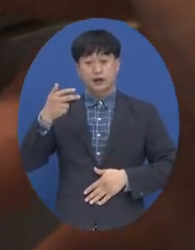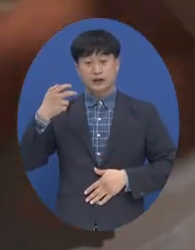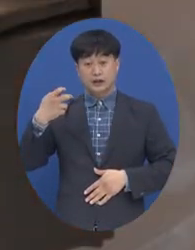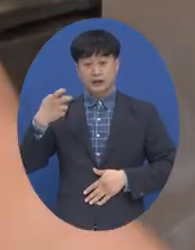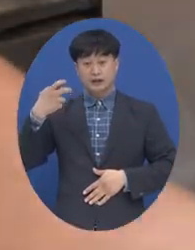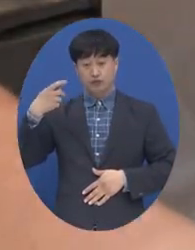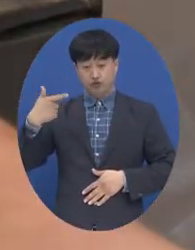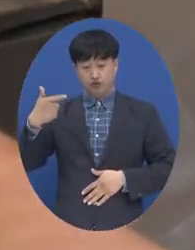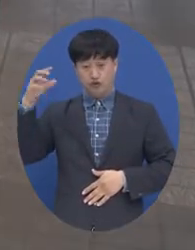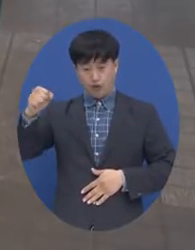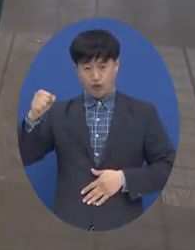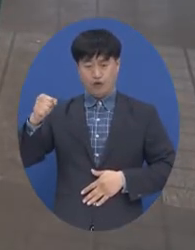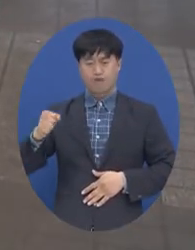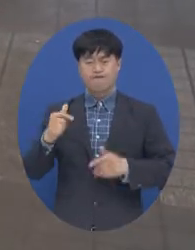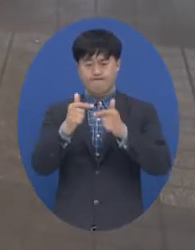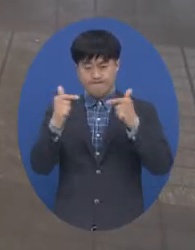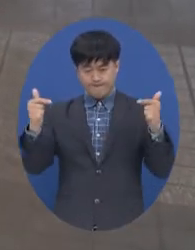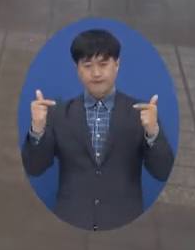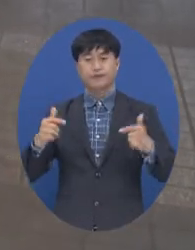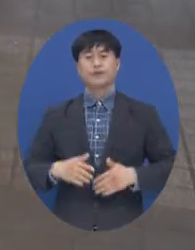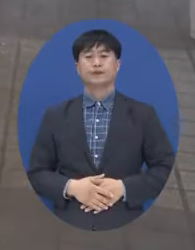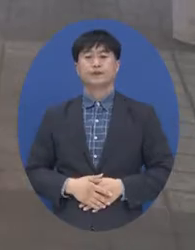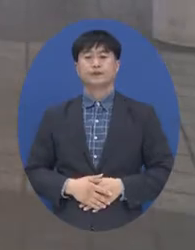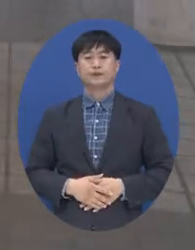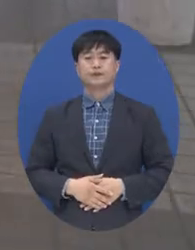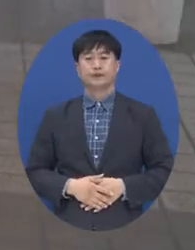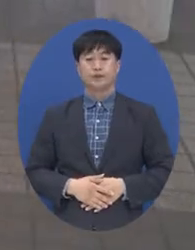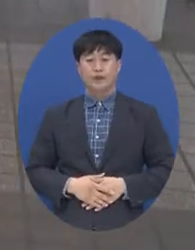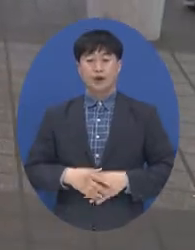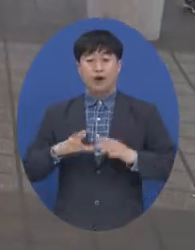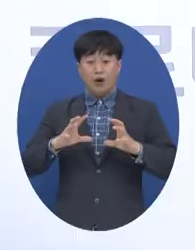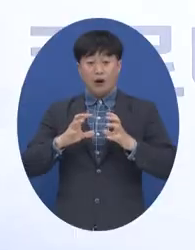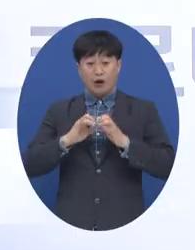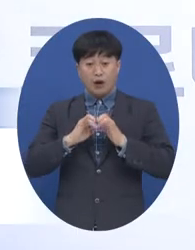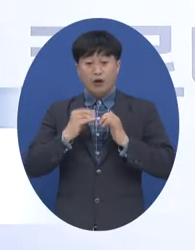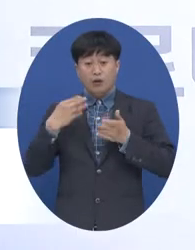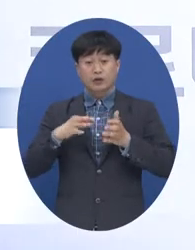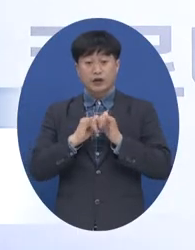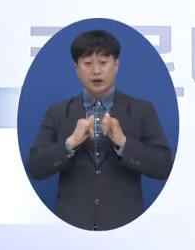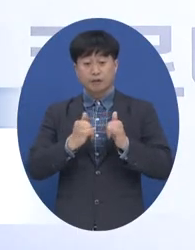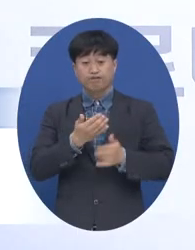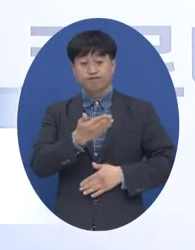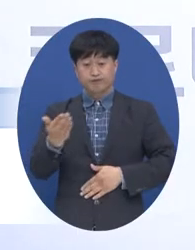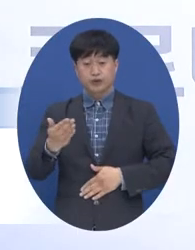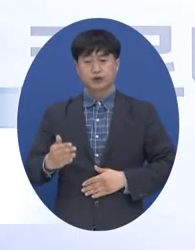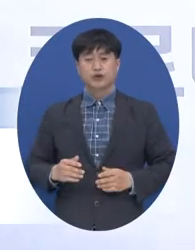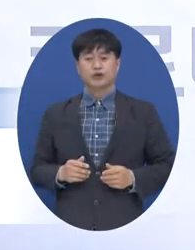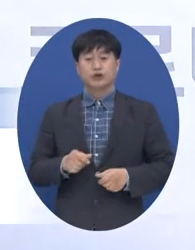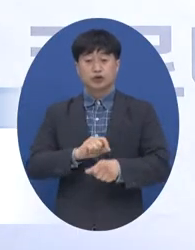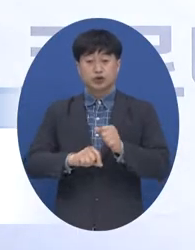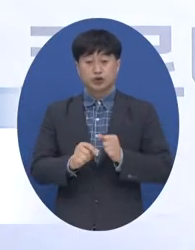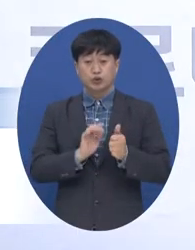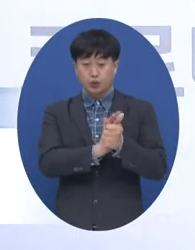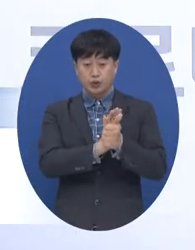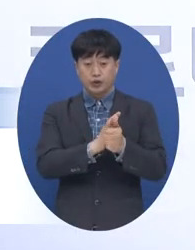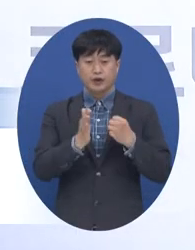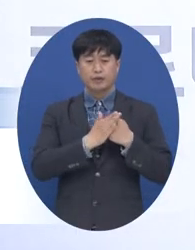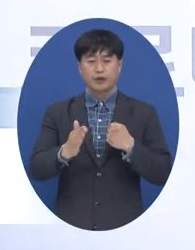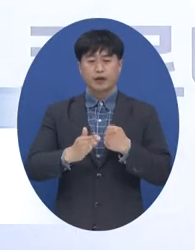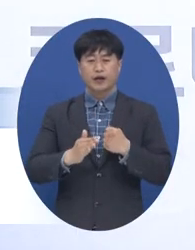5,726억 원으로 최대 증가폭을 기록했습니다. 국민 여러분께서 적극적으로 협조해 주신